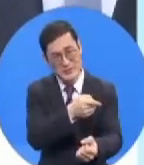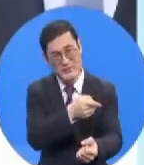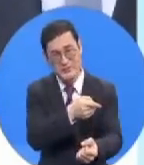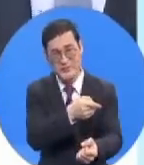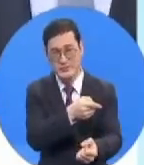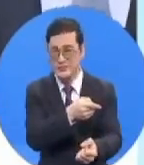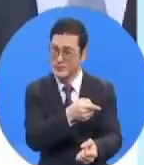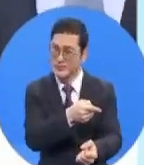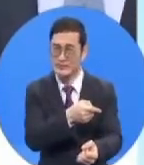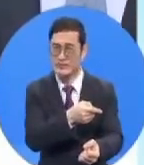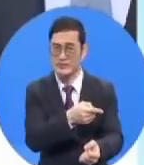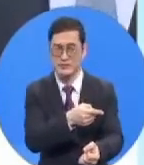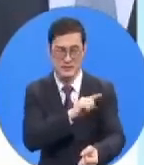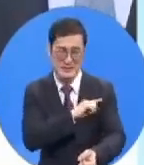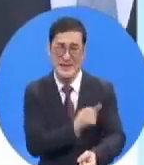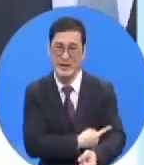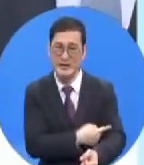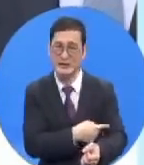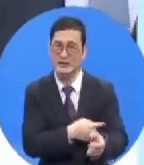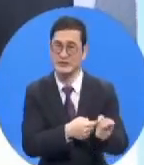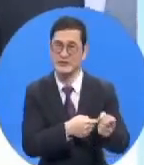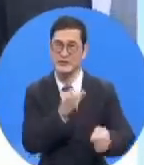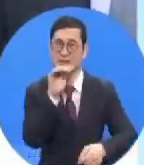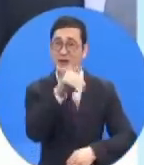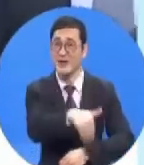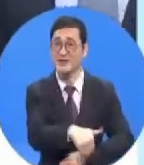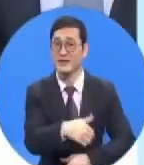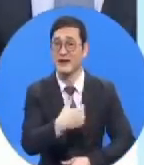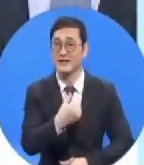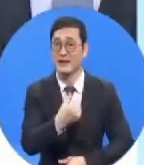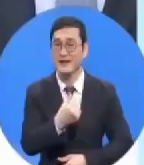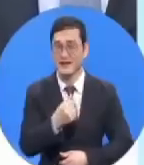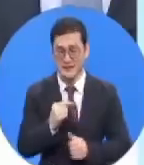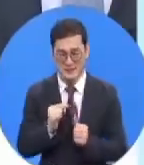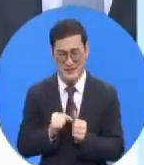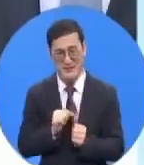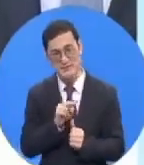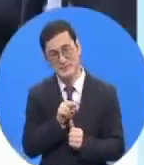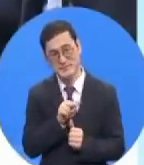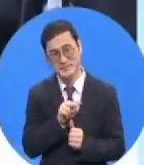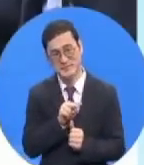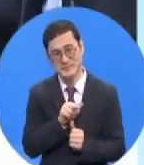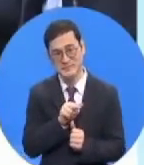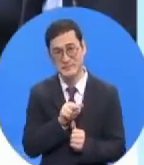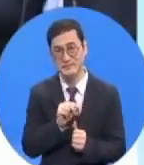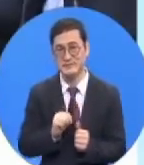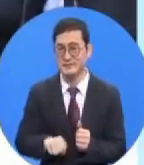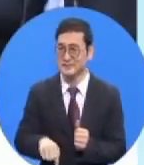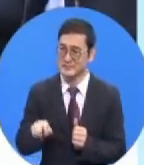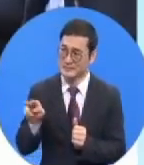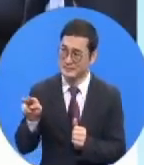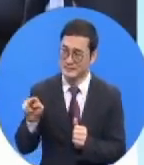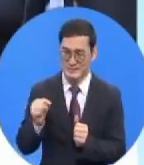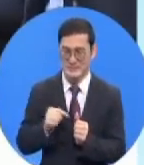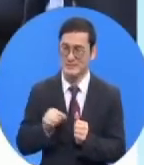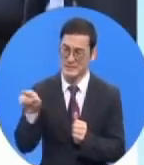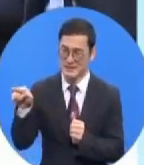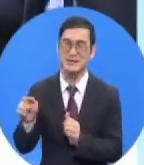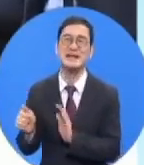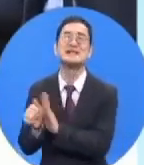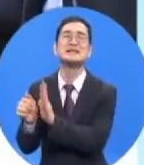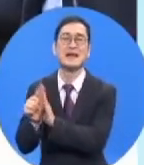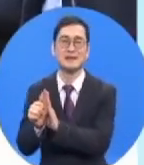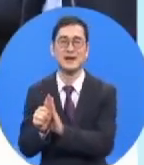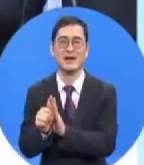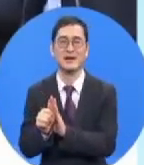떨어진 게 아닌가 이런 판단을 한 걸로 저는 개인적으로 생각을 합니다. 그래서 네. 민영원 입장에서는 적극적으로 저런 표현을 한 것도 좀 놀라운 상황이에요. 사실은. 네. 대선 정구로